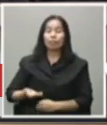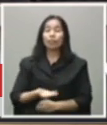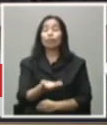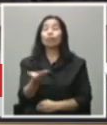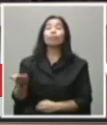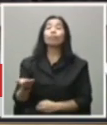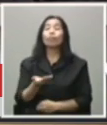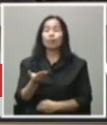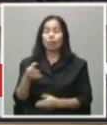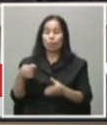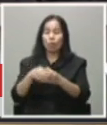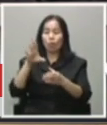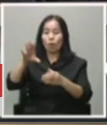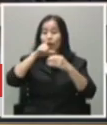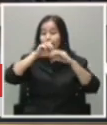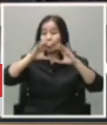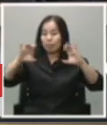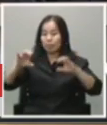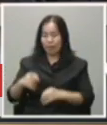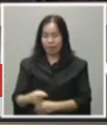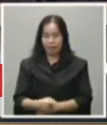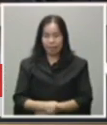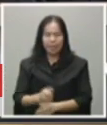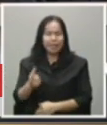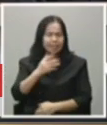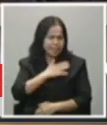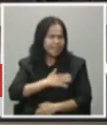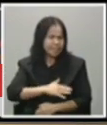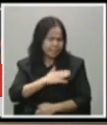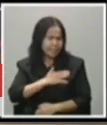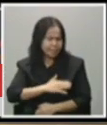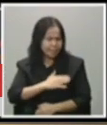ครัฐบาลนะครับขอความกรุณาตามผมไปครับไม่ยากครับ